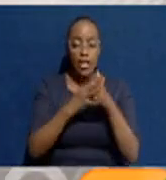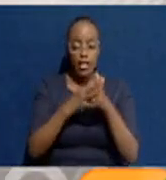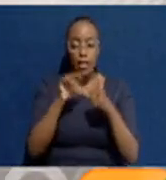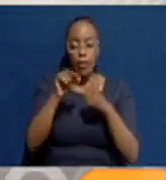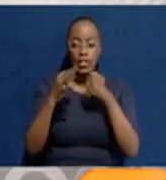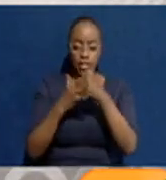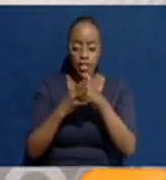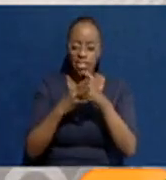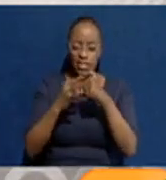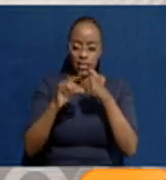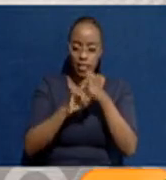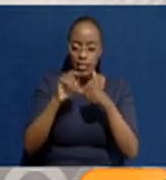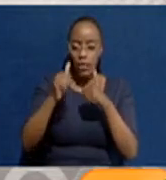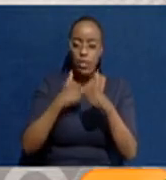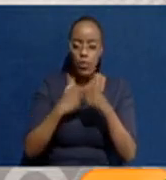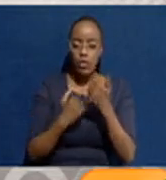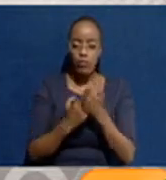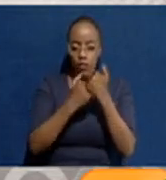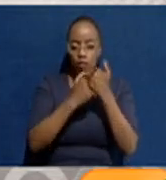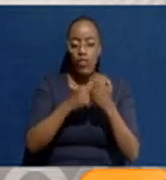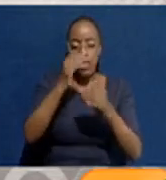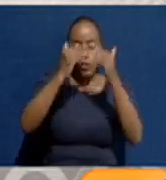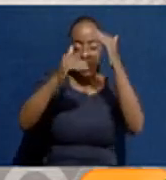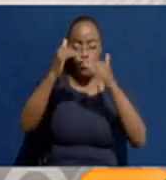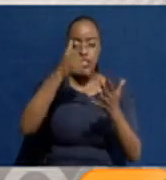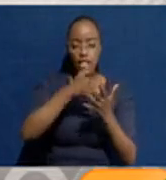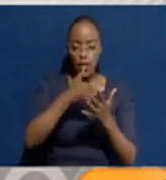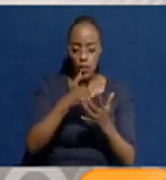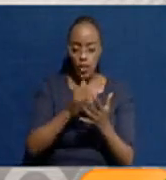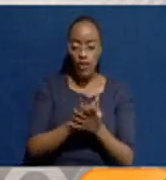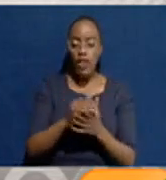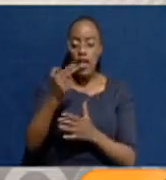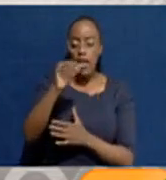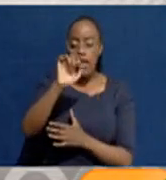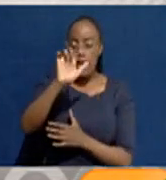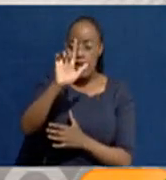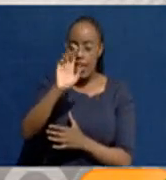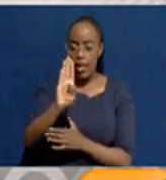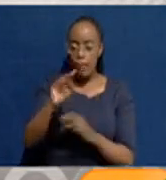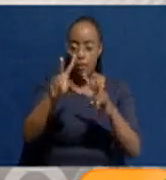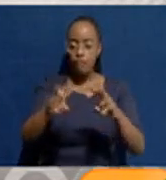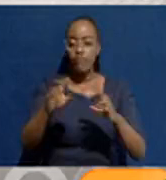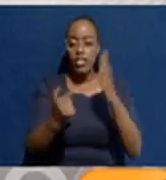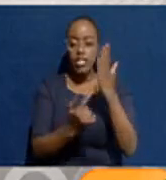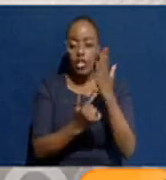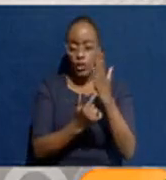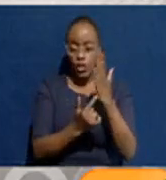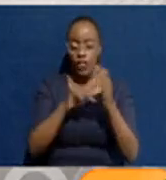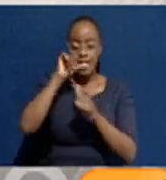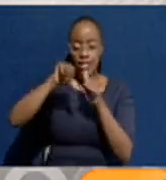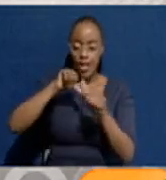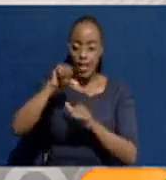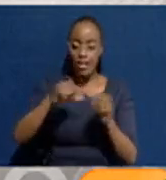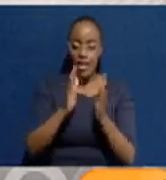128.6 zitakazotumika kufadhili elimu ya vyuo vikuu ikiwemo hazina ya HELB, utafiti, teknolojia, sayansi